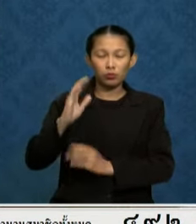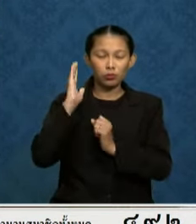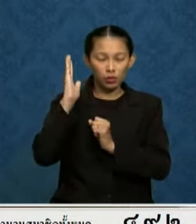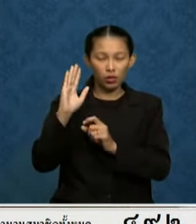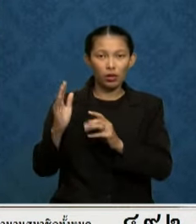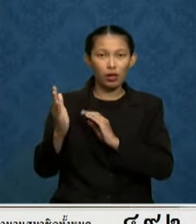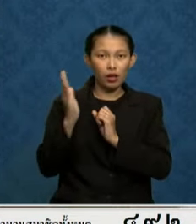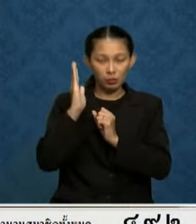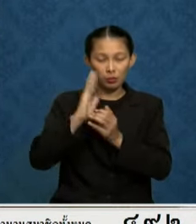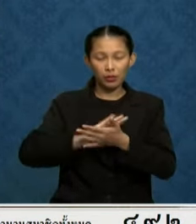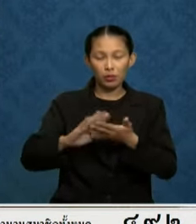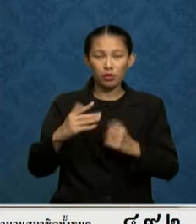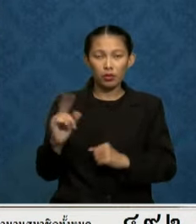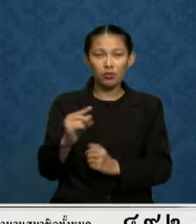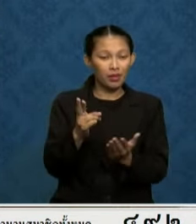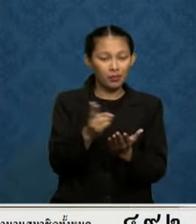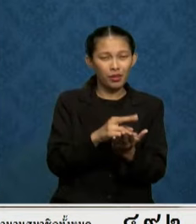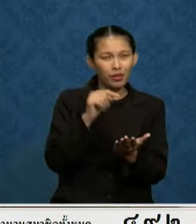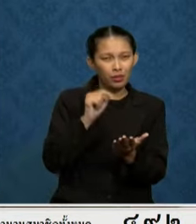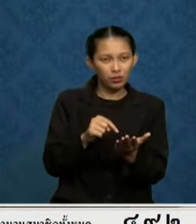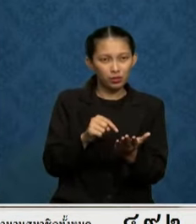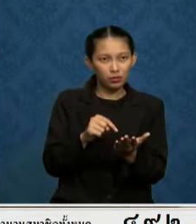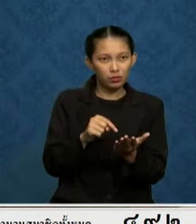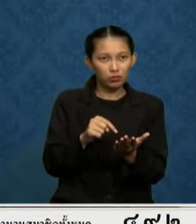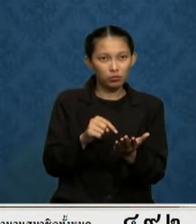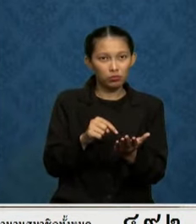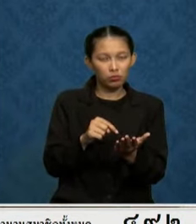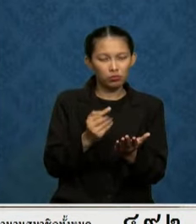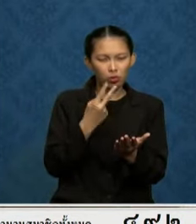ว่ารายงานฉบับนี้มัไม่ใช่ฉบับ